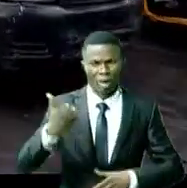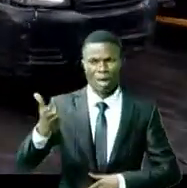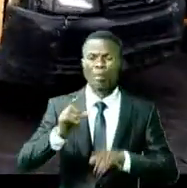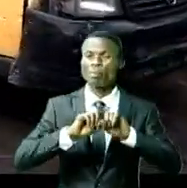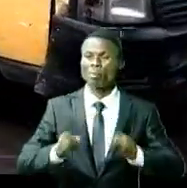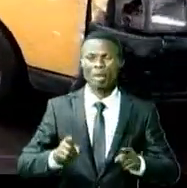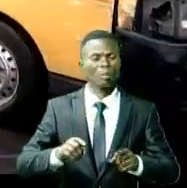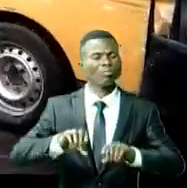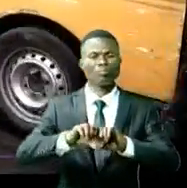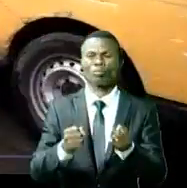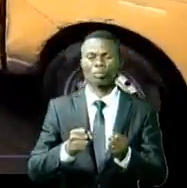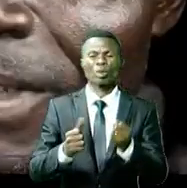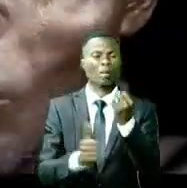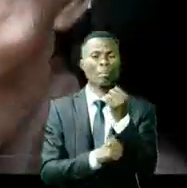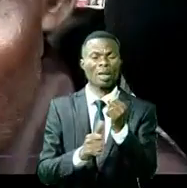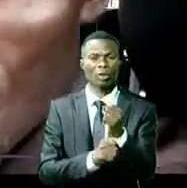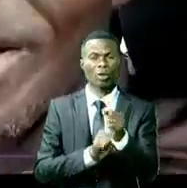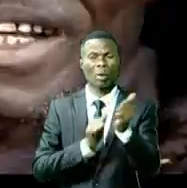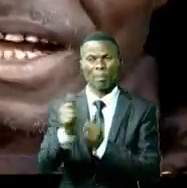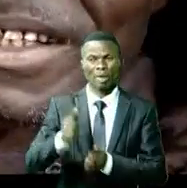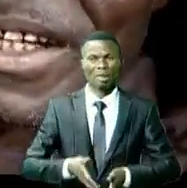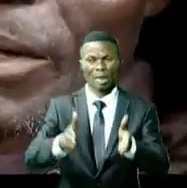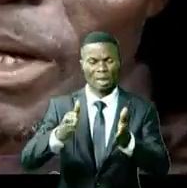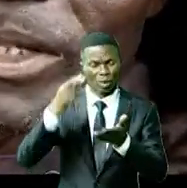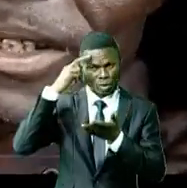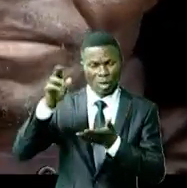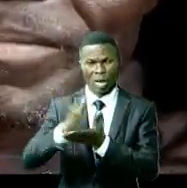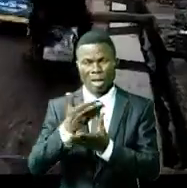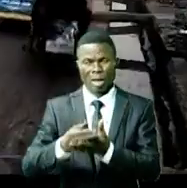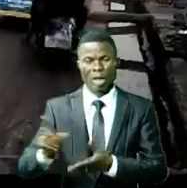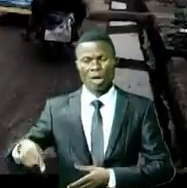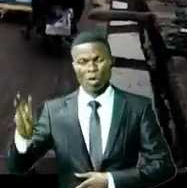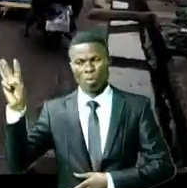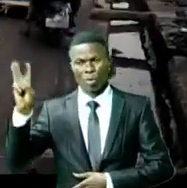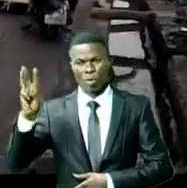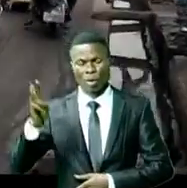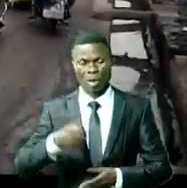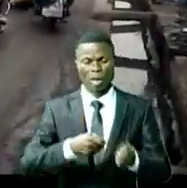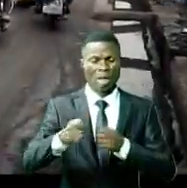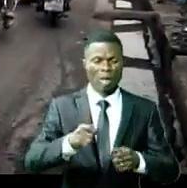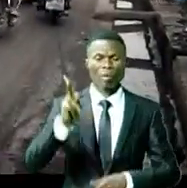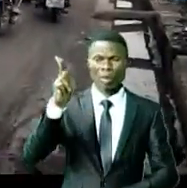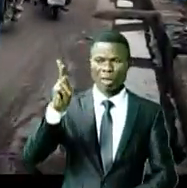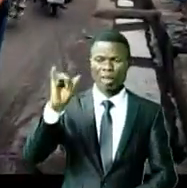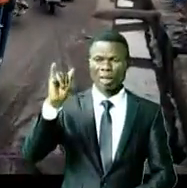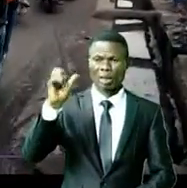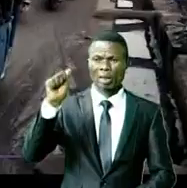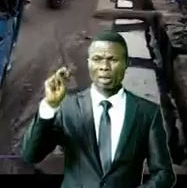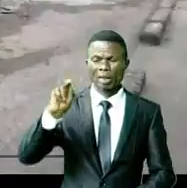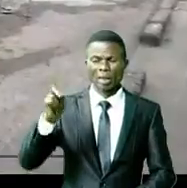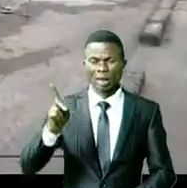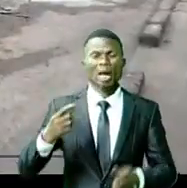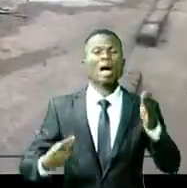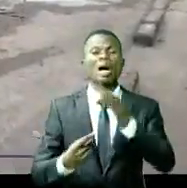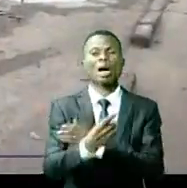Les usagers de l'avenue de l'université, sur les tronçons compris entre le rond-point Ngaba et le marché Kianza, pointent un doigt